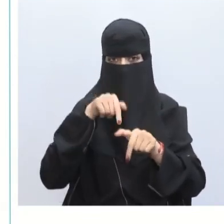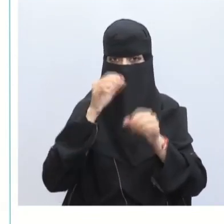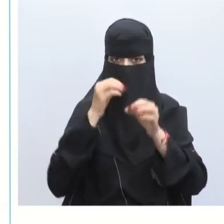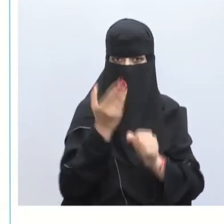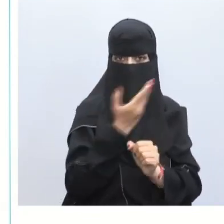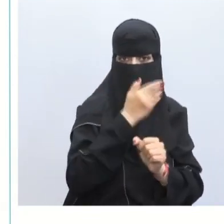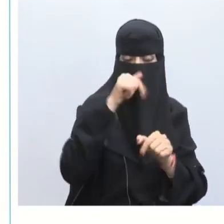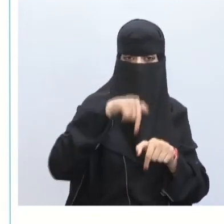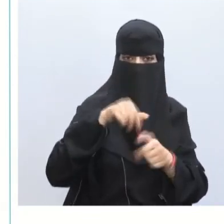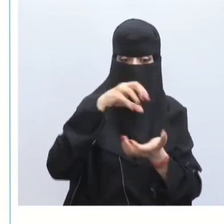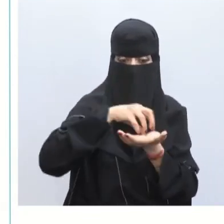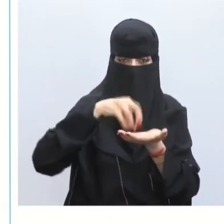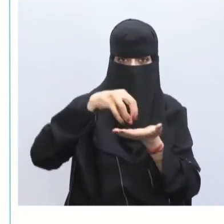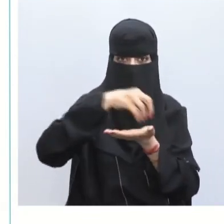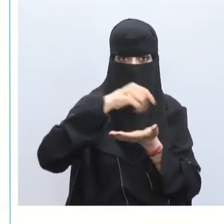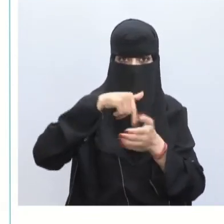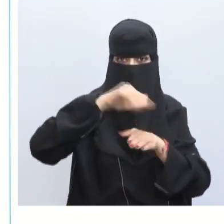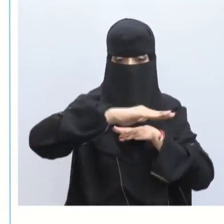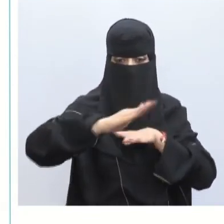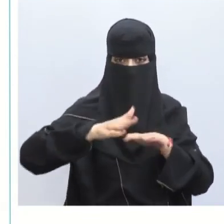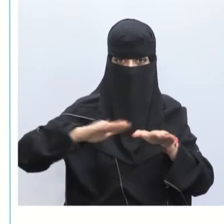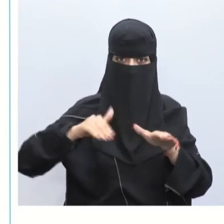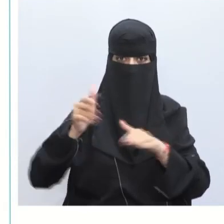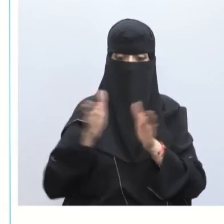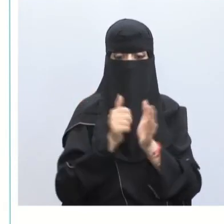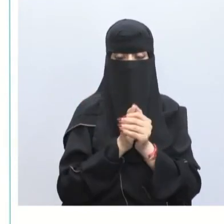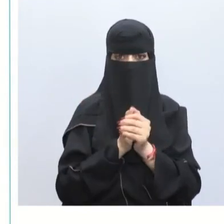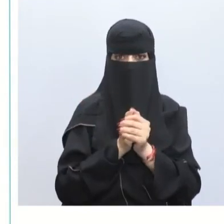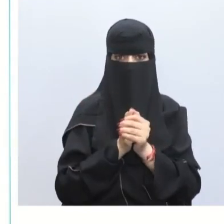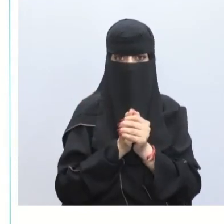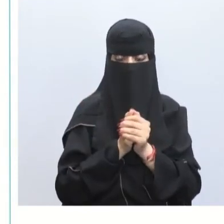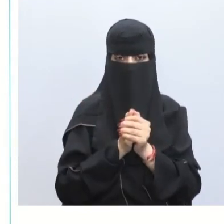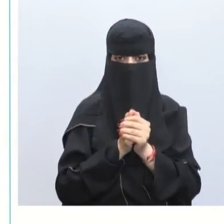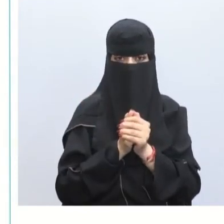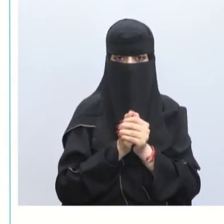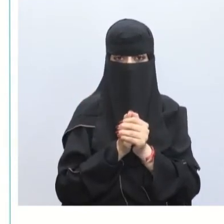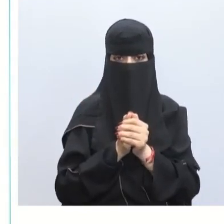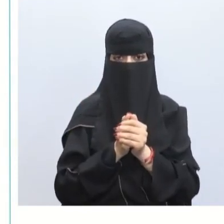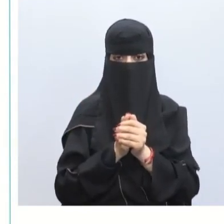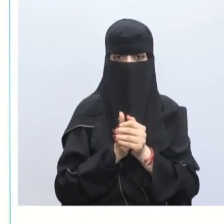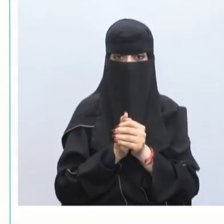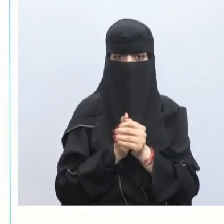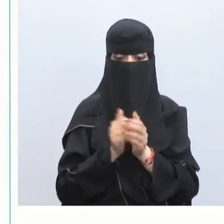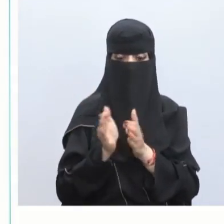يؤثر في المناطق الساحليه هذا القرب من مسطحات